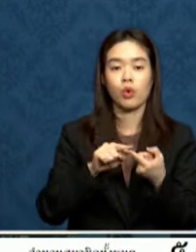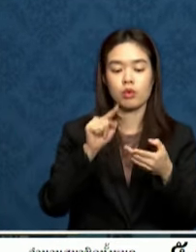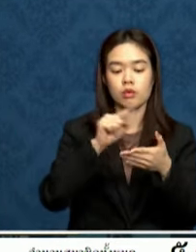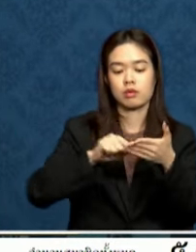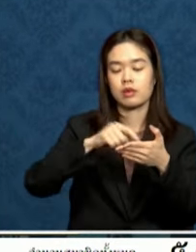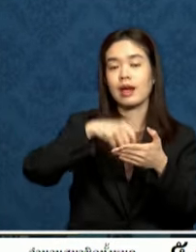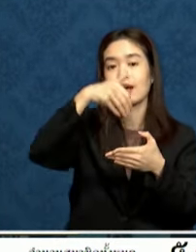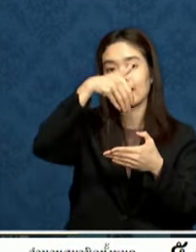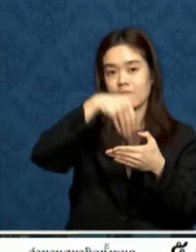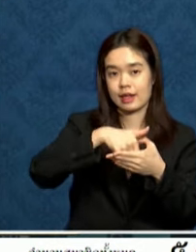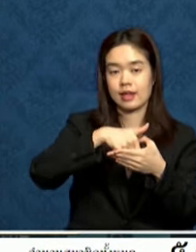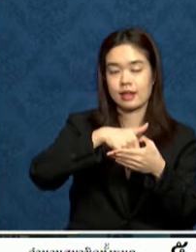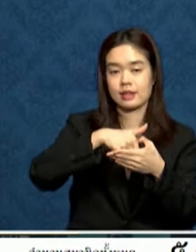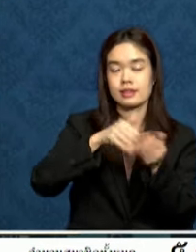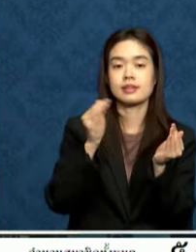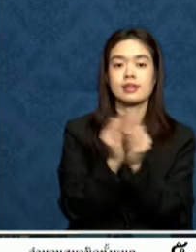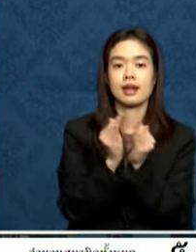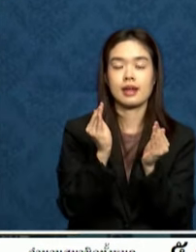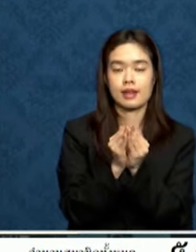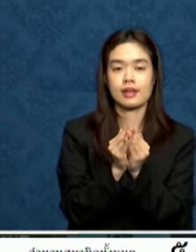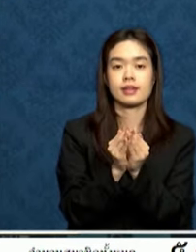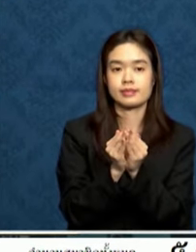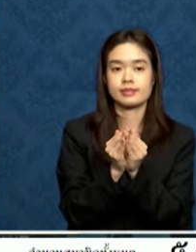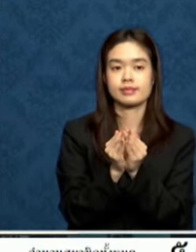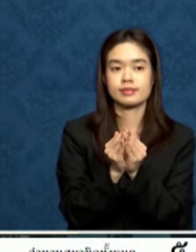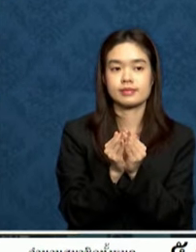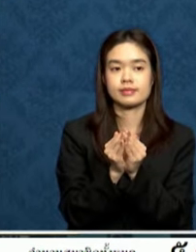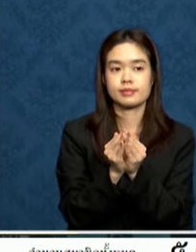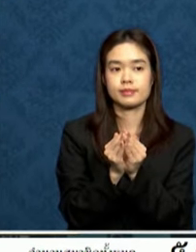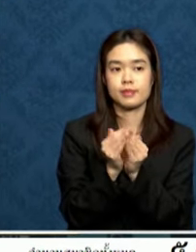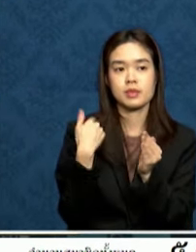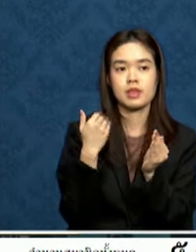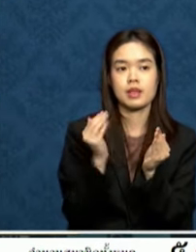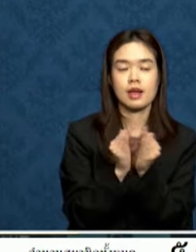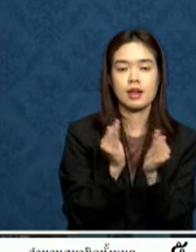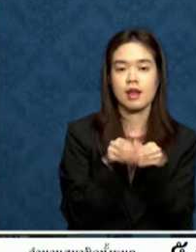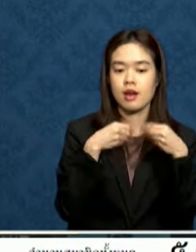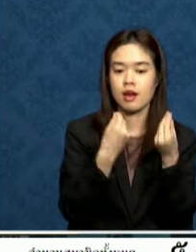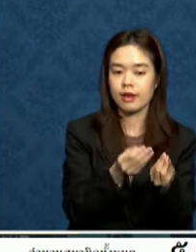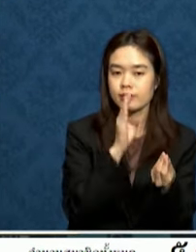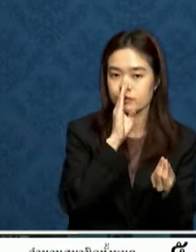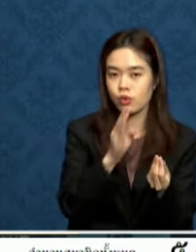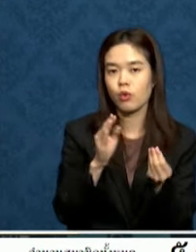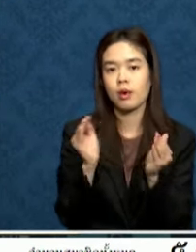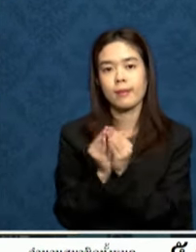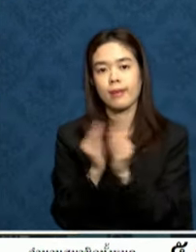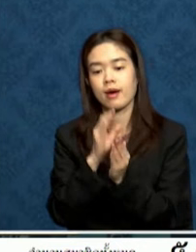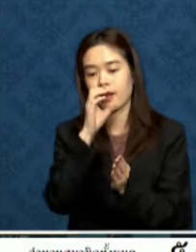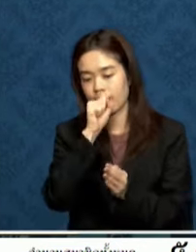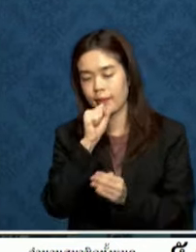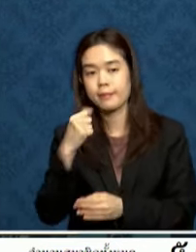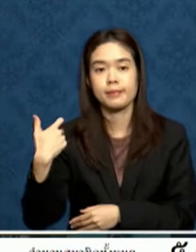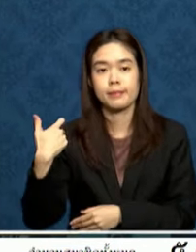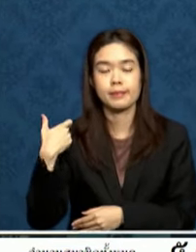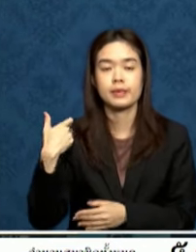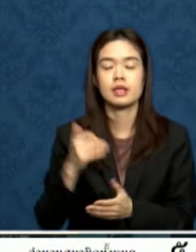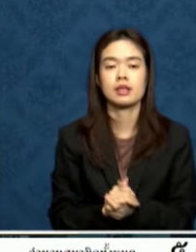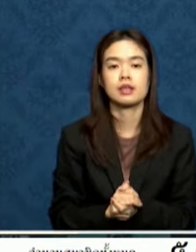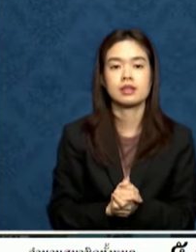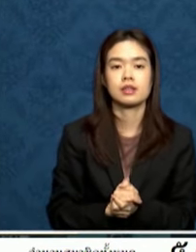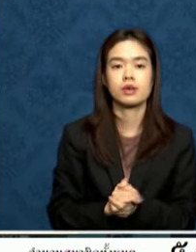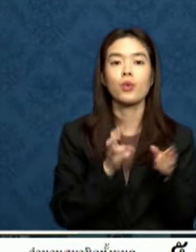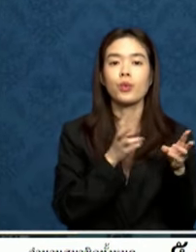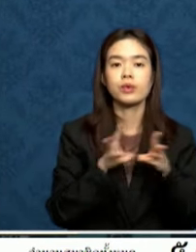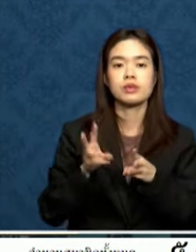คะแนนเสียงโดยตรงและอ้อมและรับนะครับโดยการออกเสียงให้กระทำได้โดยการใช้บัตรออก